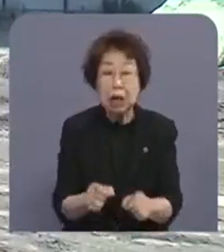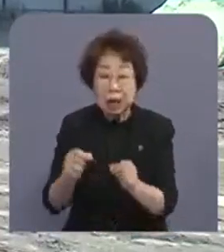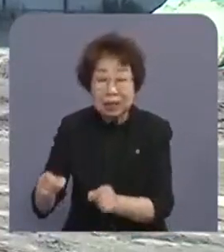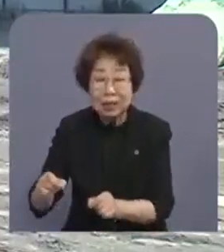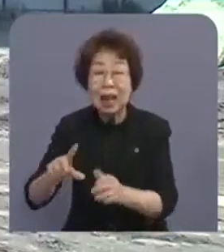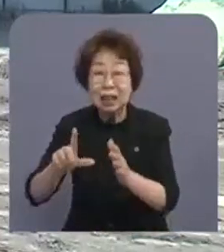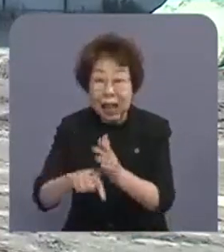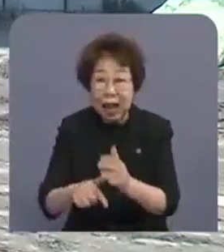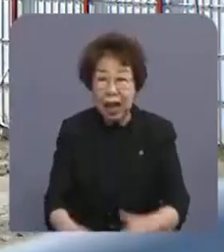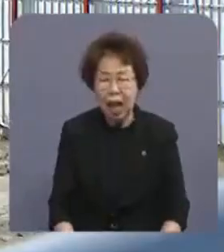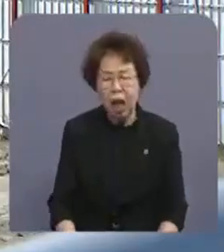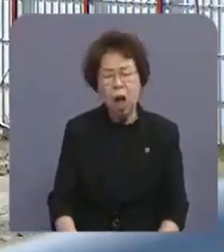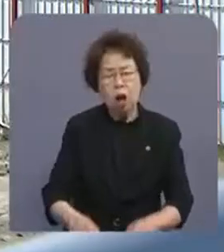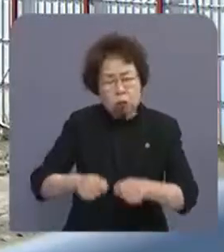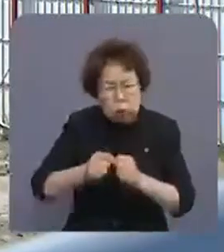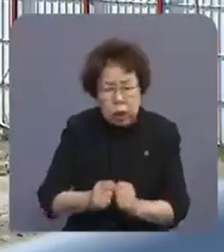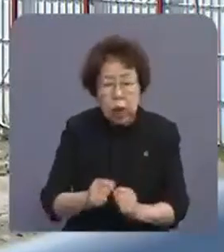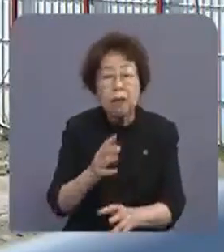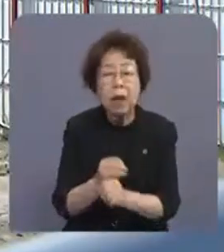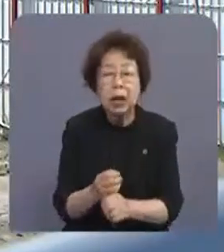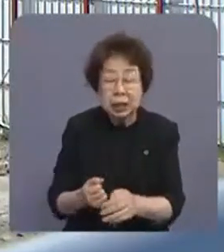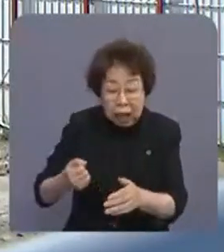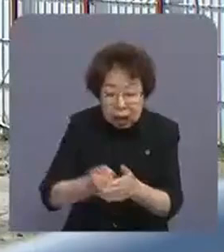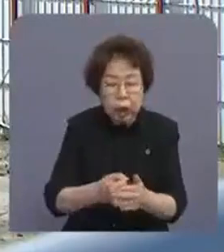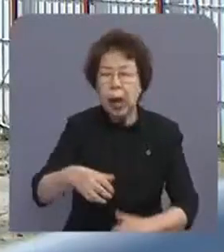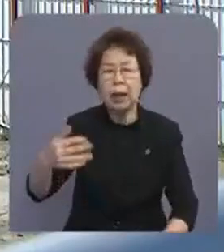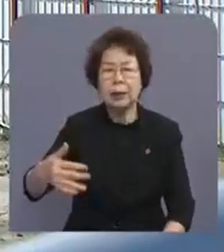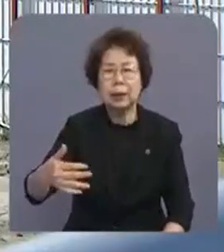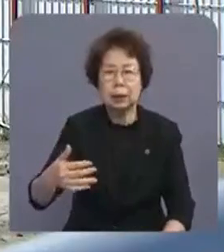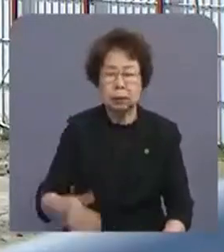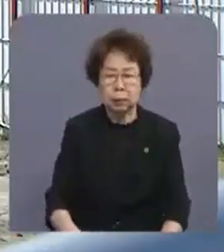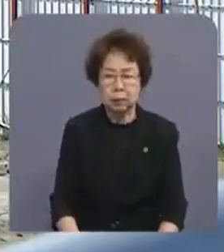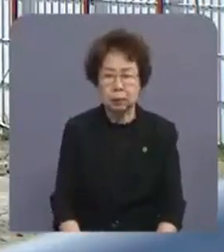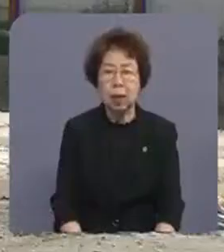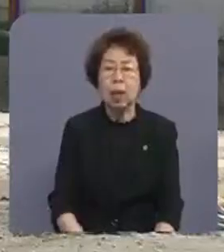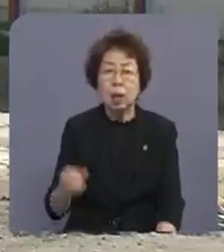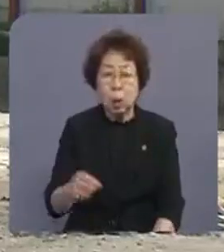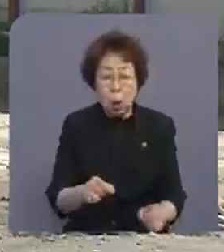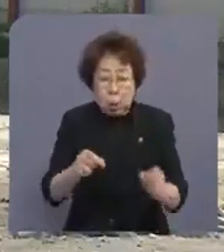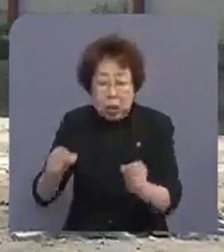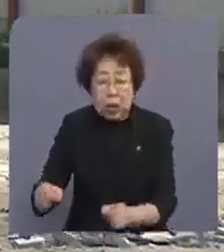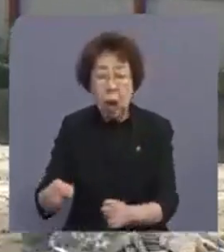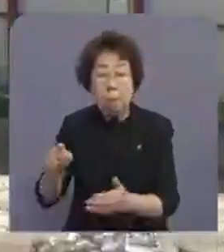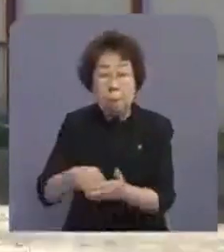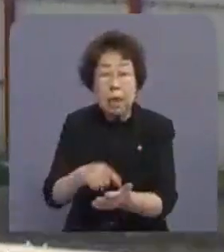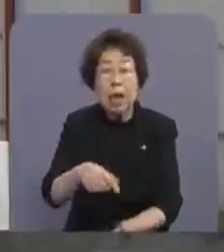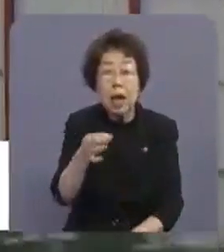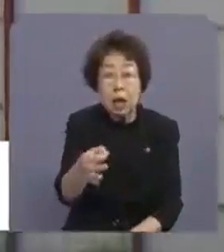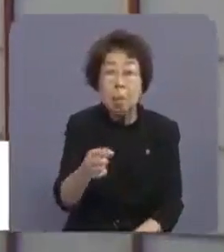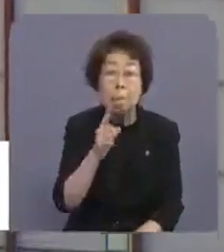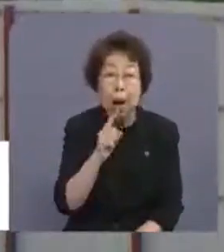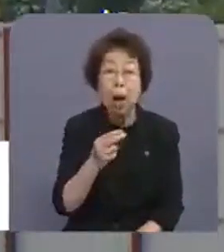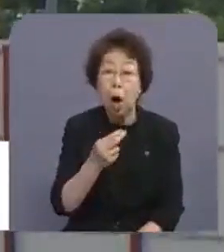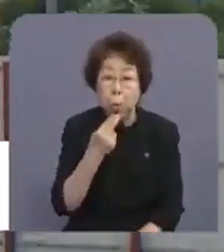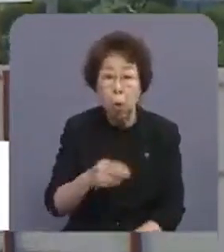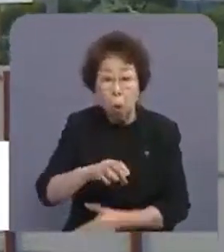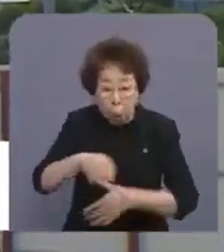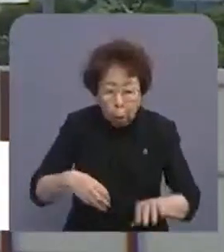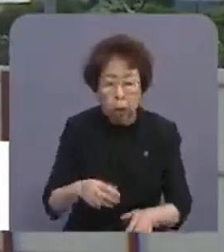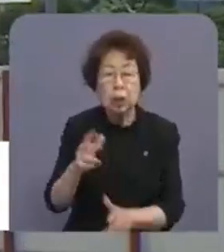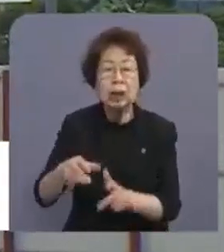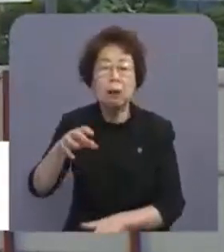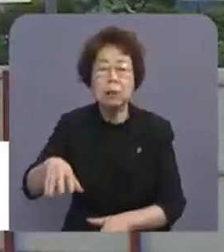때는 구체적인 기한도 정하지 않았습니다. 게다가 지연 배상금 부과는커녕 오히려